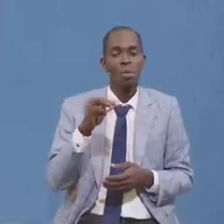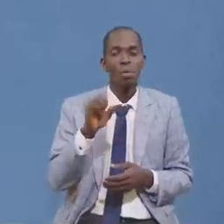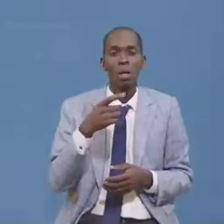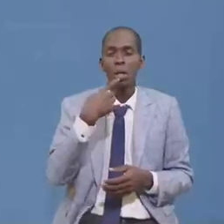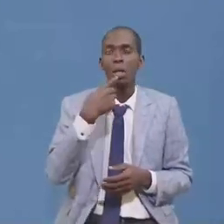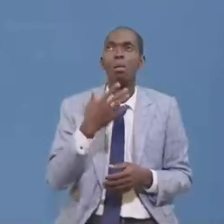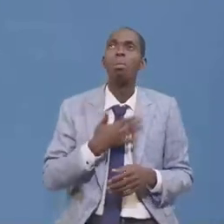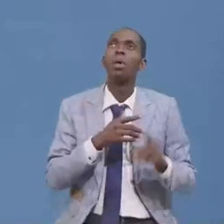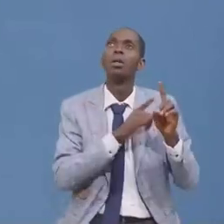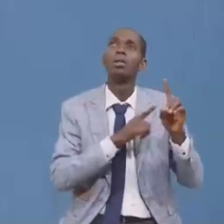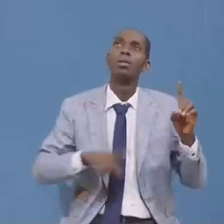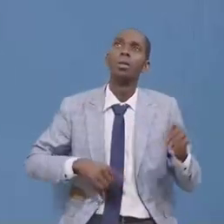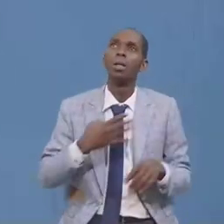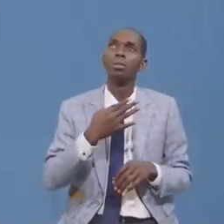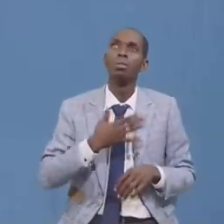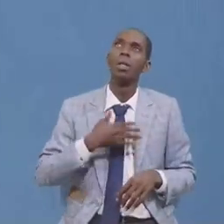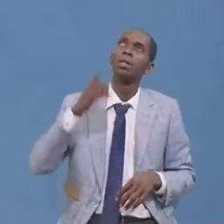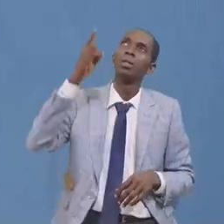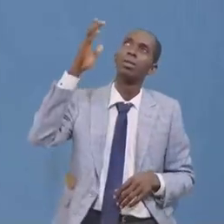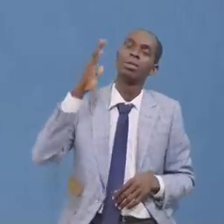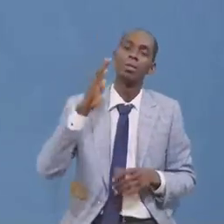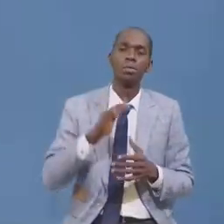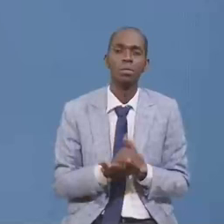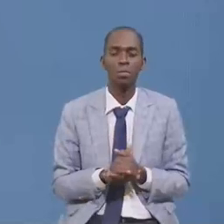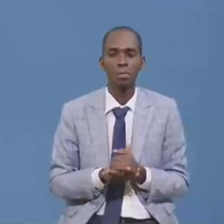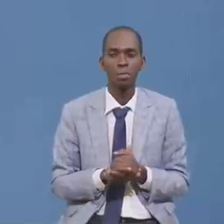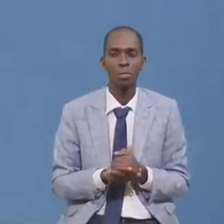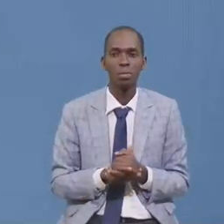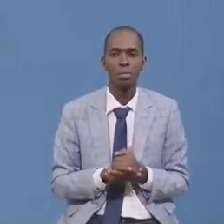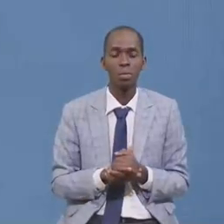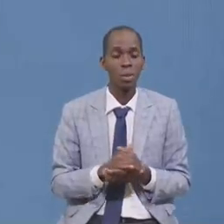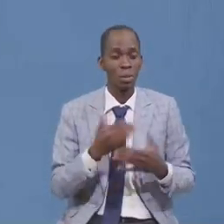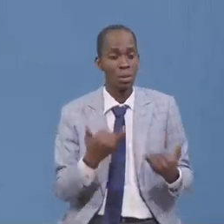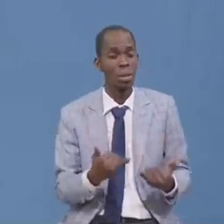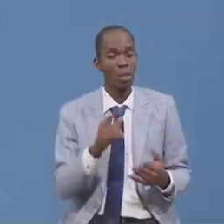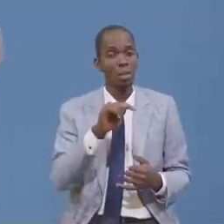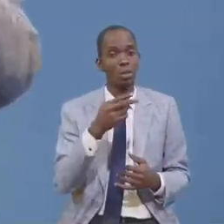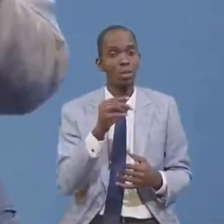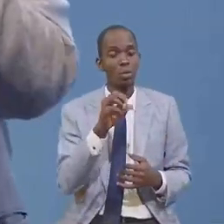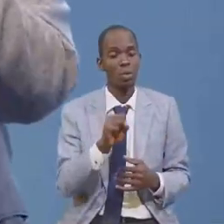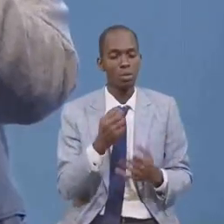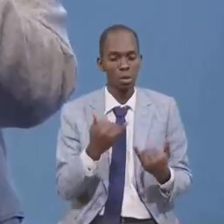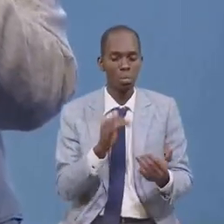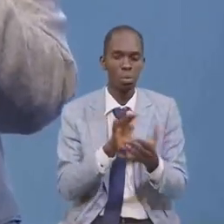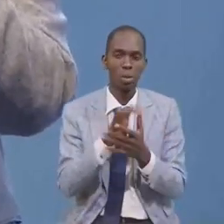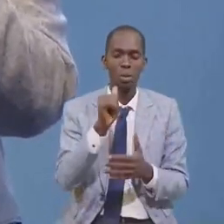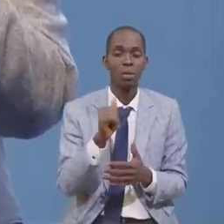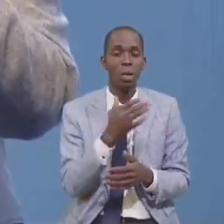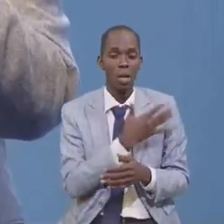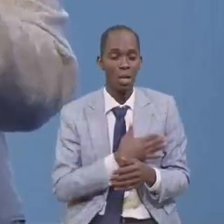Thomas dit, mon Seigneur, mon Dieu, il a cru, il a gardé cette